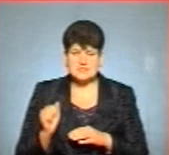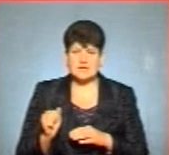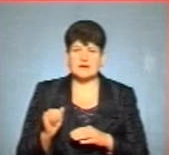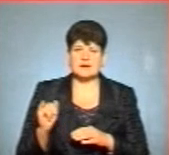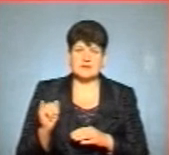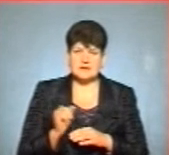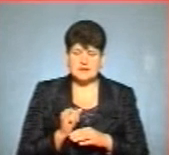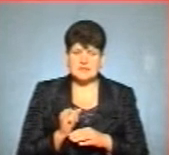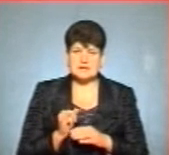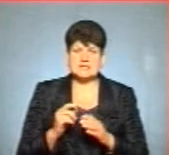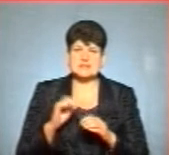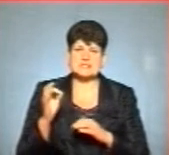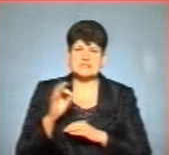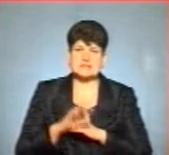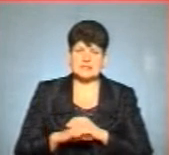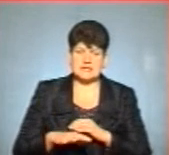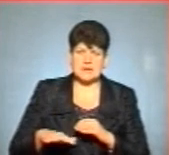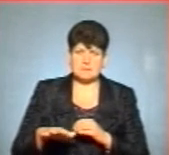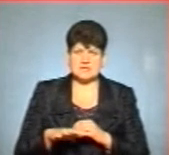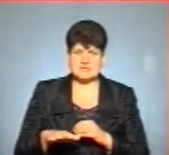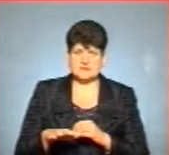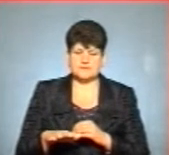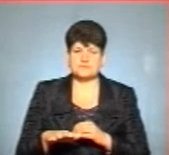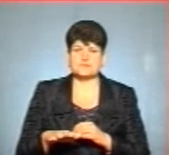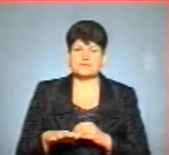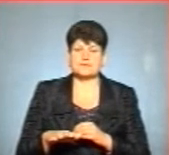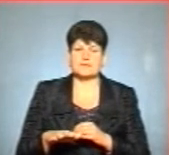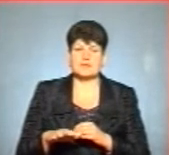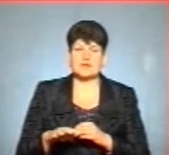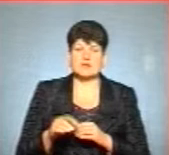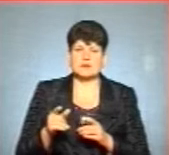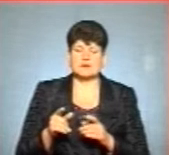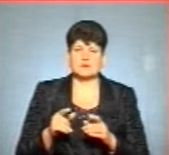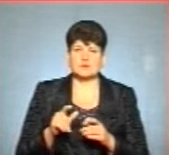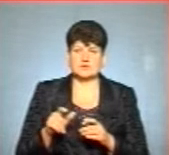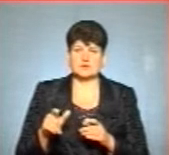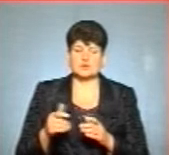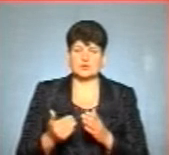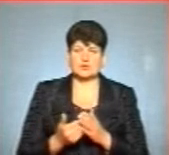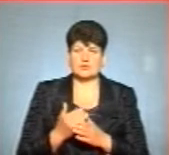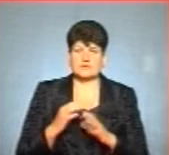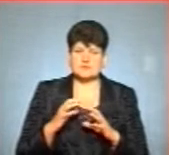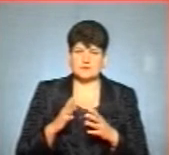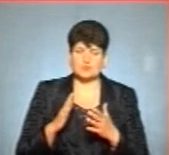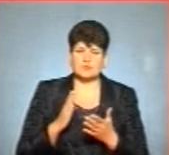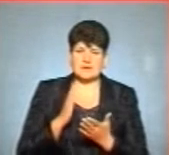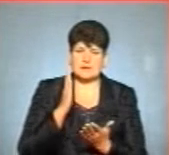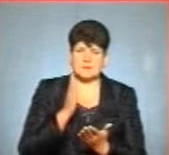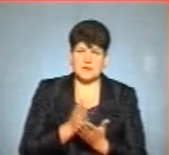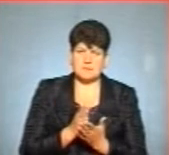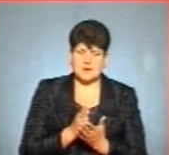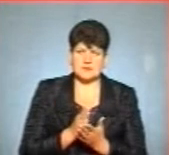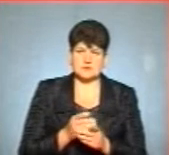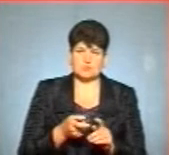охоплюємо сполученням не тільки Східний, а й Сонячний масив. І мешканці Нового Світу будуть мати пряме сполучення